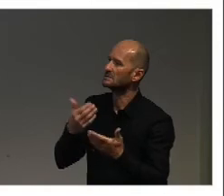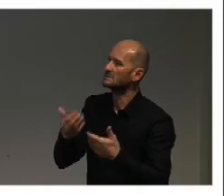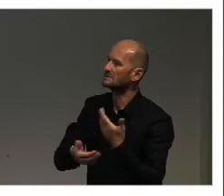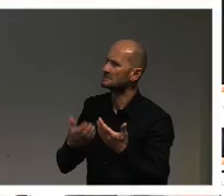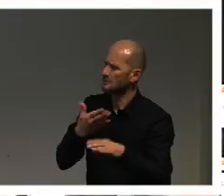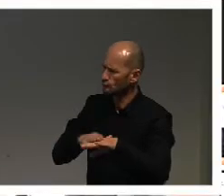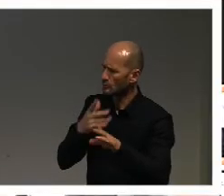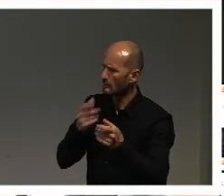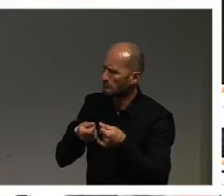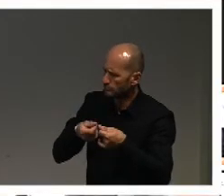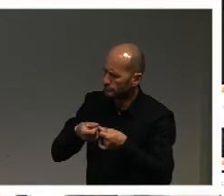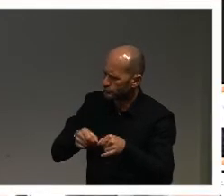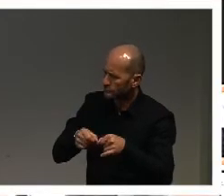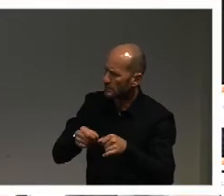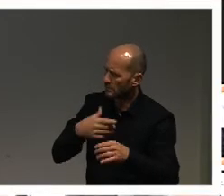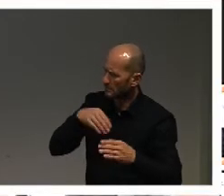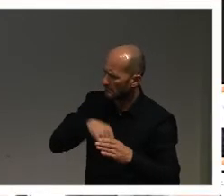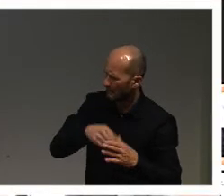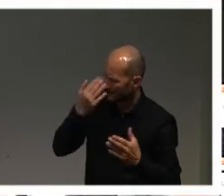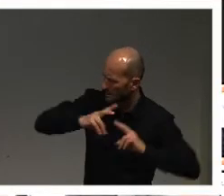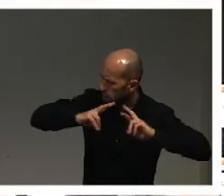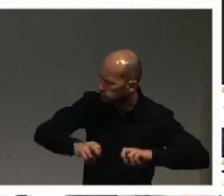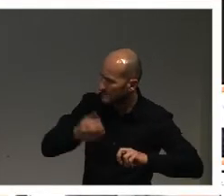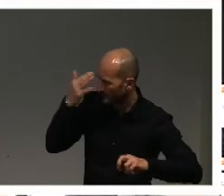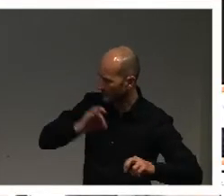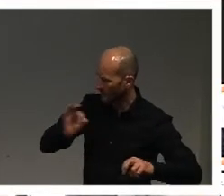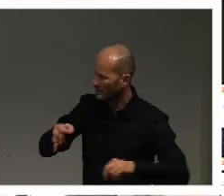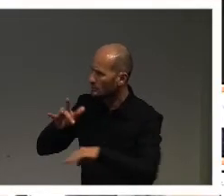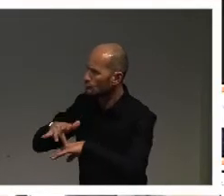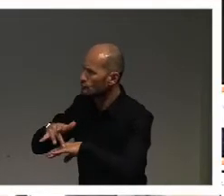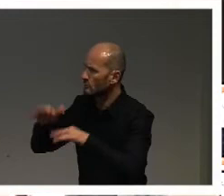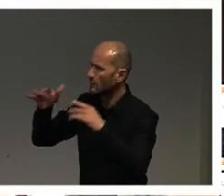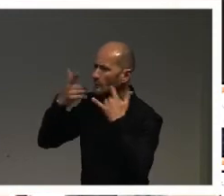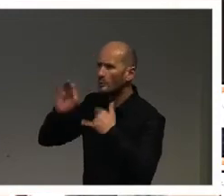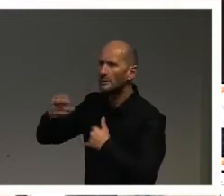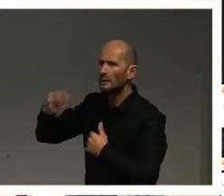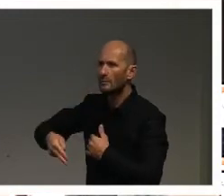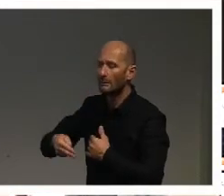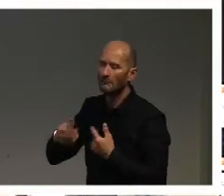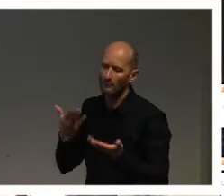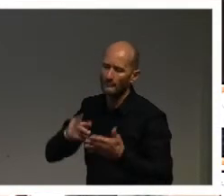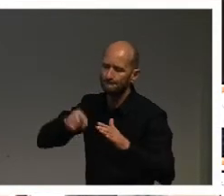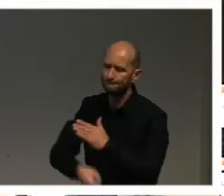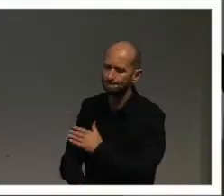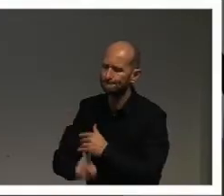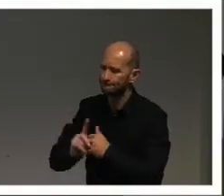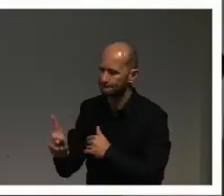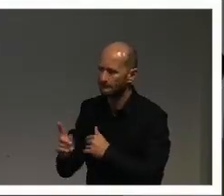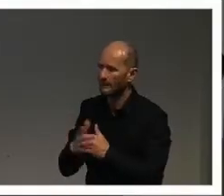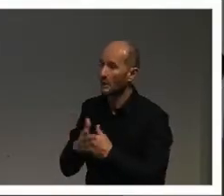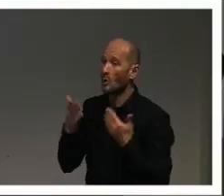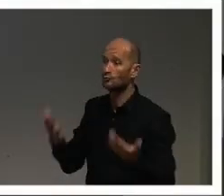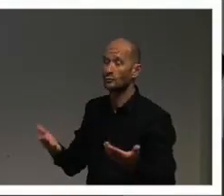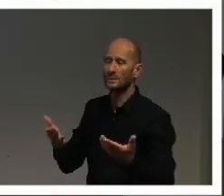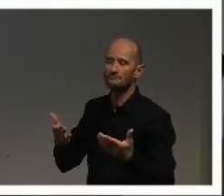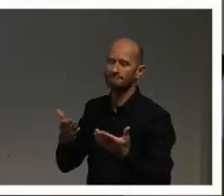développe trop ce côté-là. Mais on a tout un tas d'outils qui nous permettent aujourd'hui, voilà, de renseigner les expositions. L'enjeu aujourd'hui, c'est d'avoir les méthodes statistiques